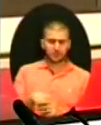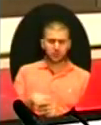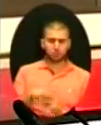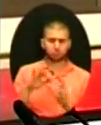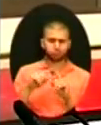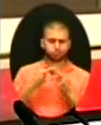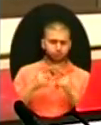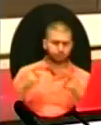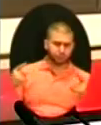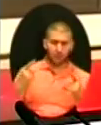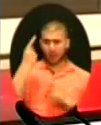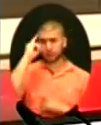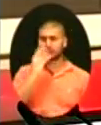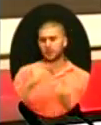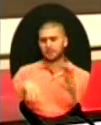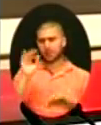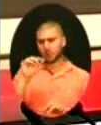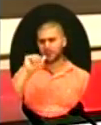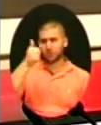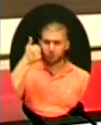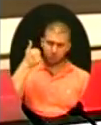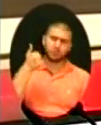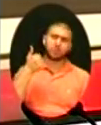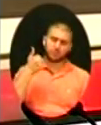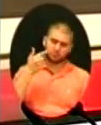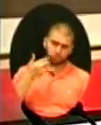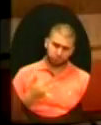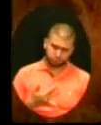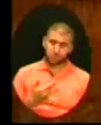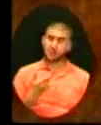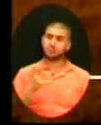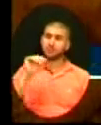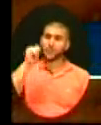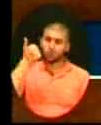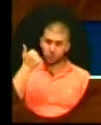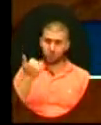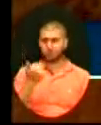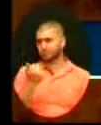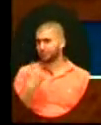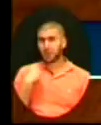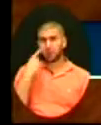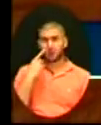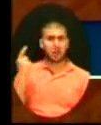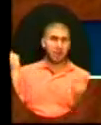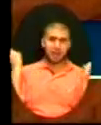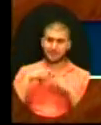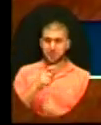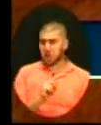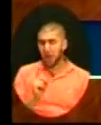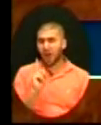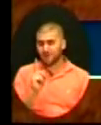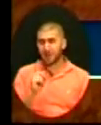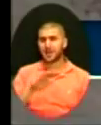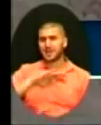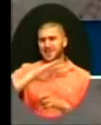שלל ההמצאות הישראליות בחרו כמובן את המקום הראשון וכן הלאה. במקום הראשון, באופן, אני לא יודעת אם זה הפתיע אותך או לא, אבל